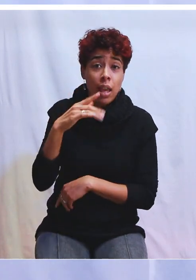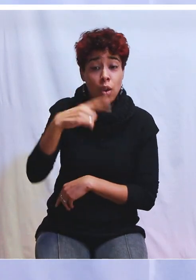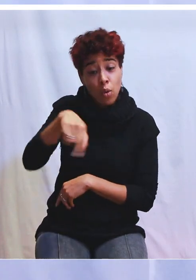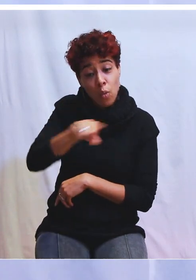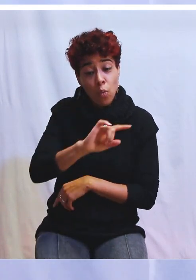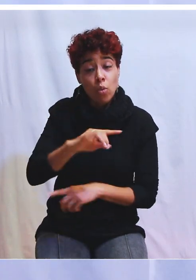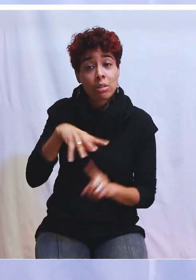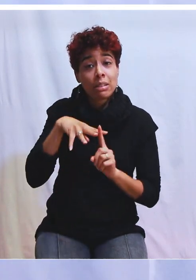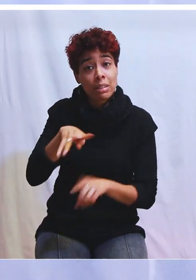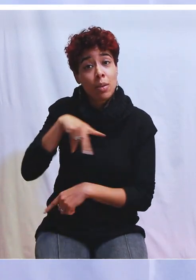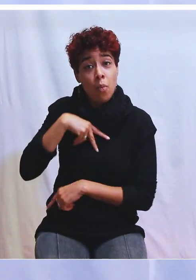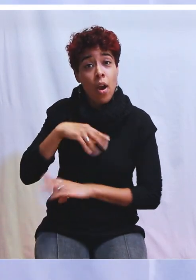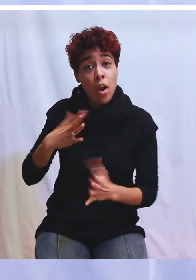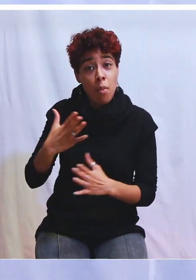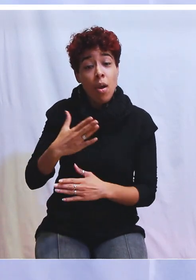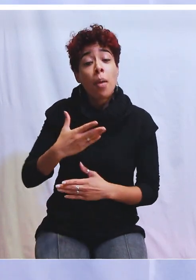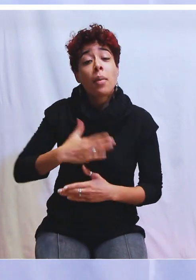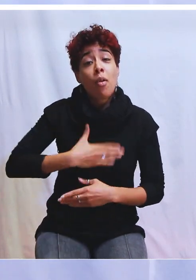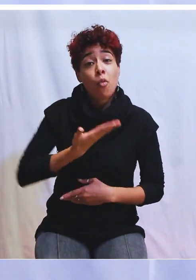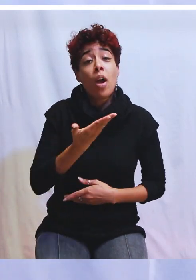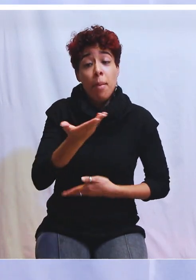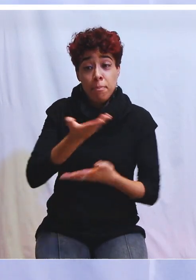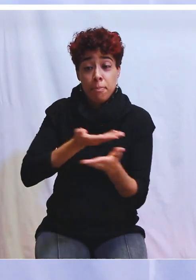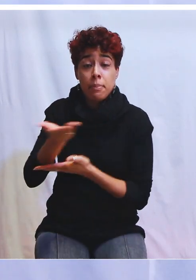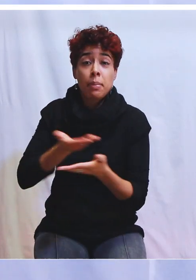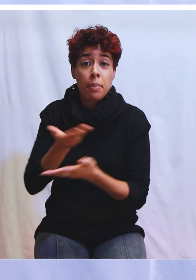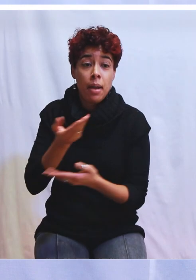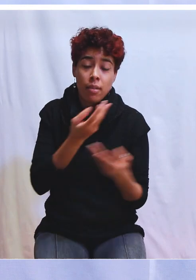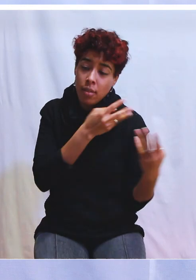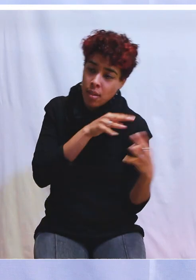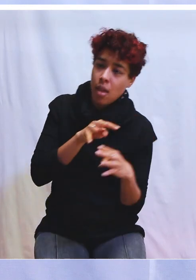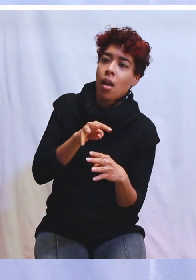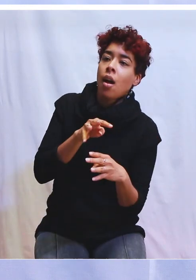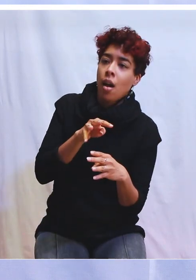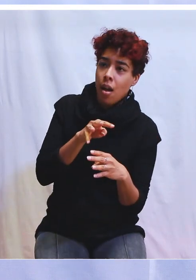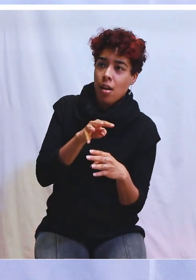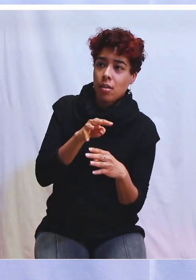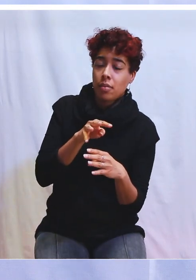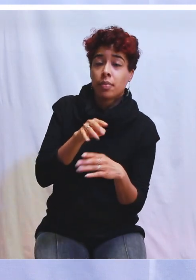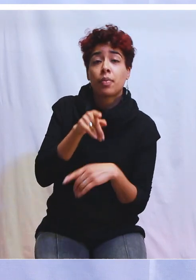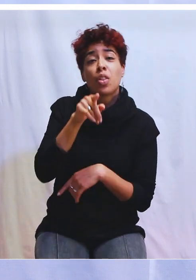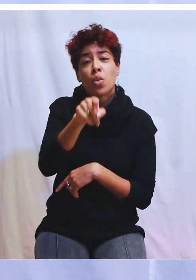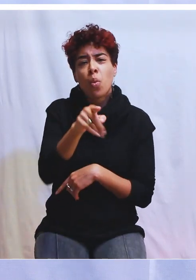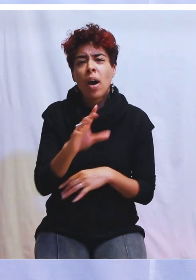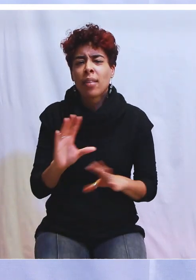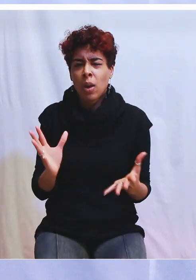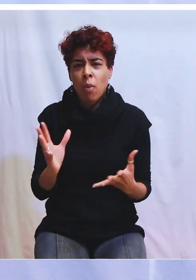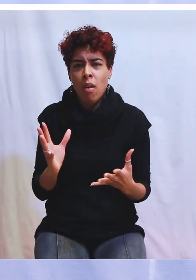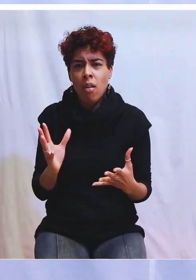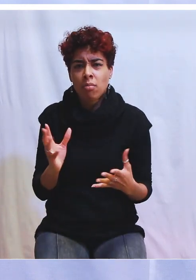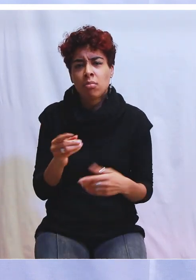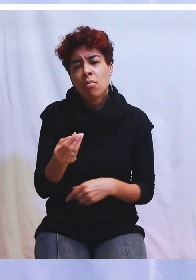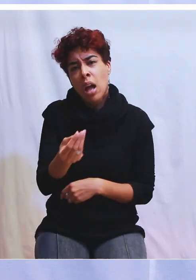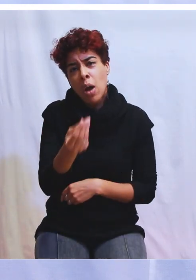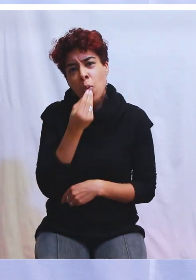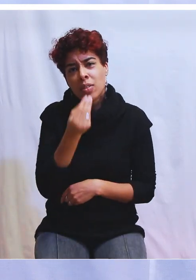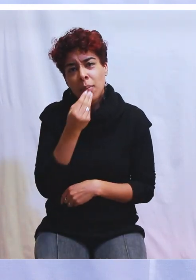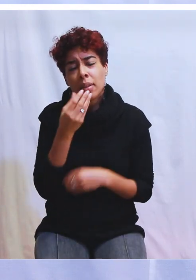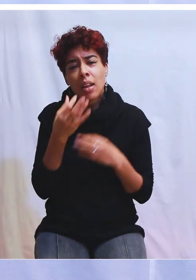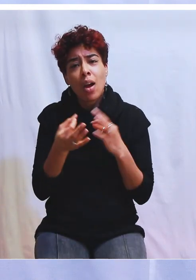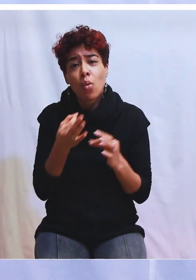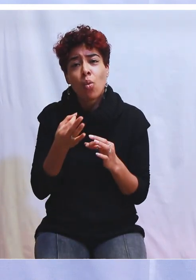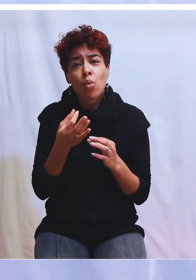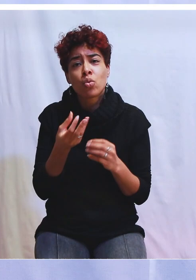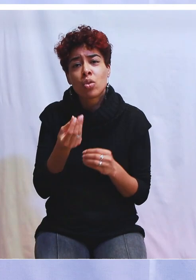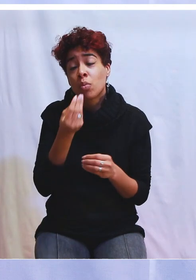j'aimerais t'interpeller aujourd'hui. Est-ce que tu es un consommateur ou tu es quelqu'un qui vient aider, qui vient bénir? Il est bien de venir à l'église